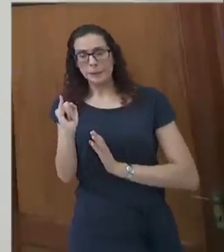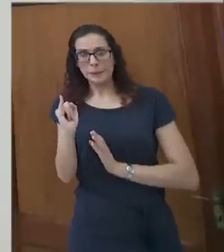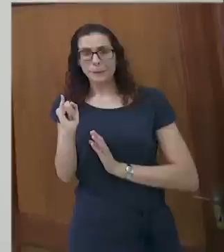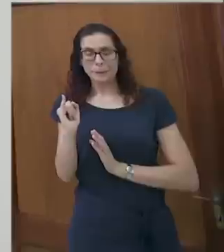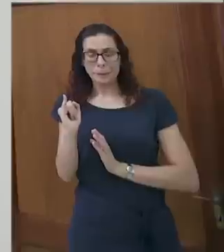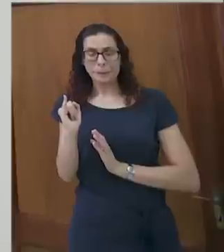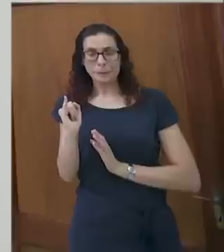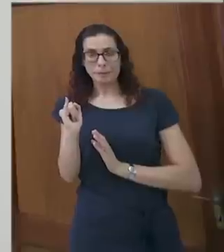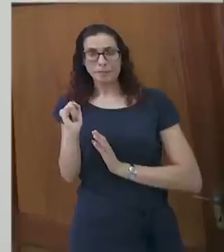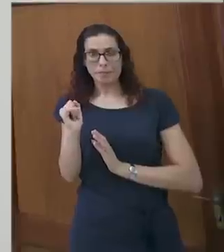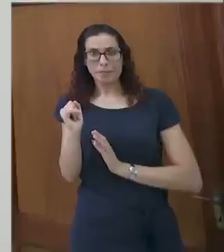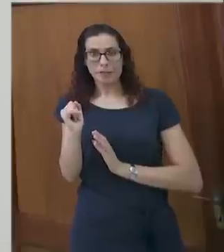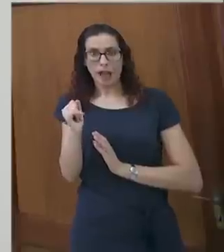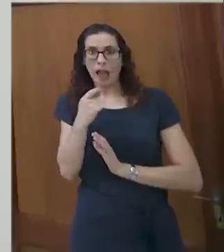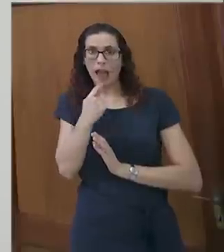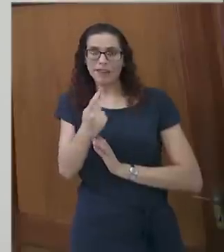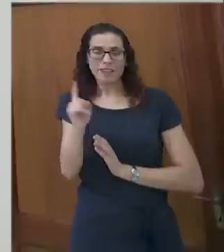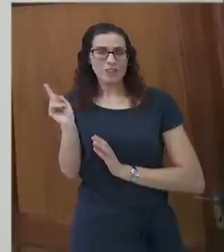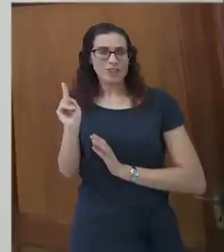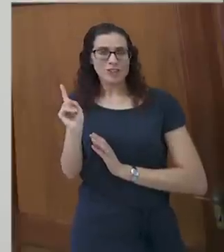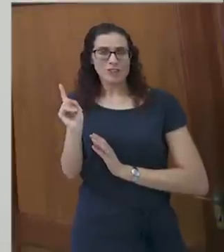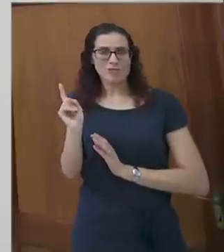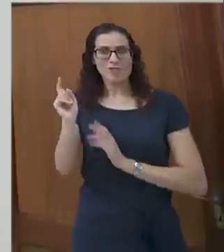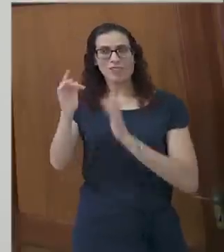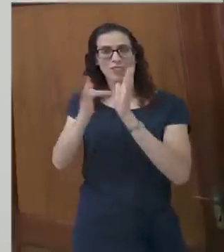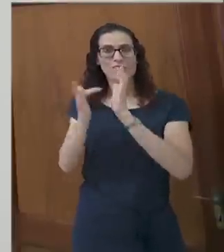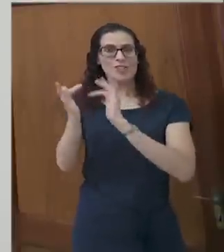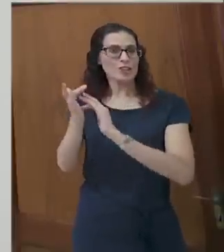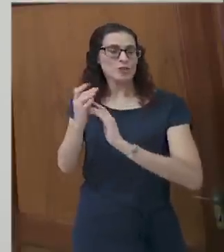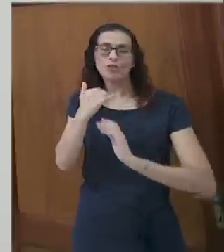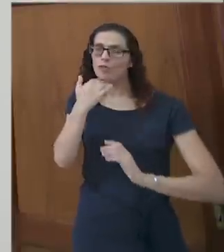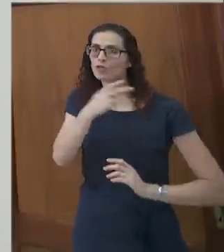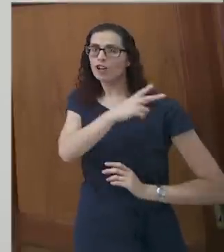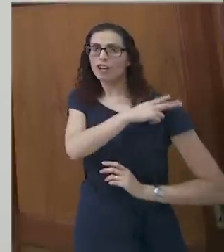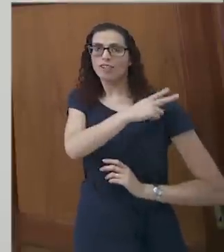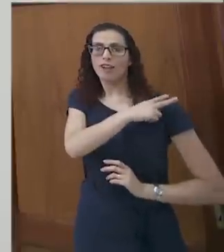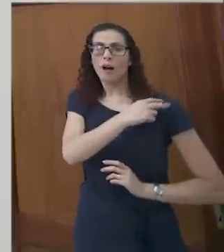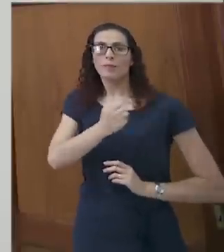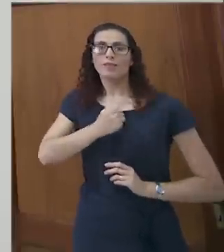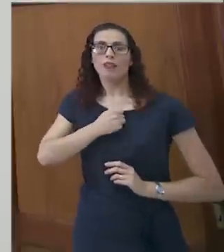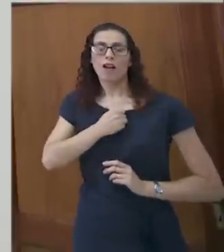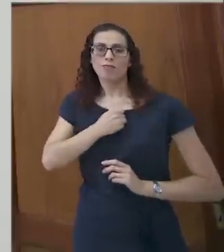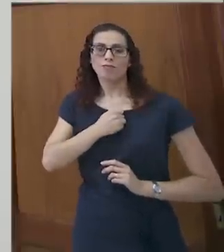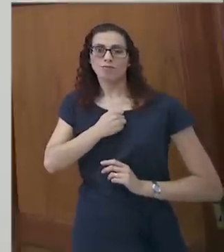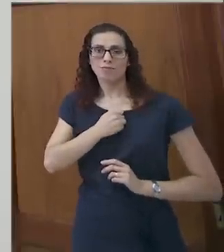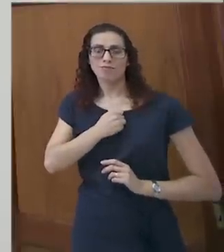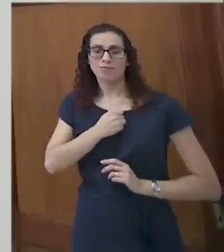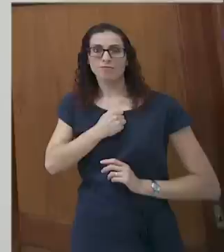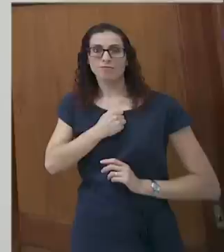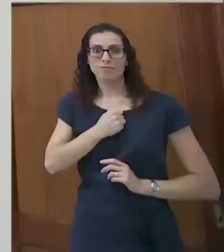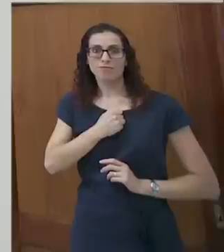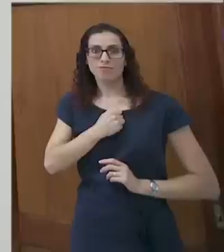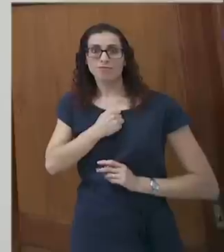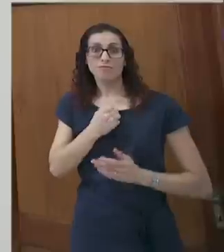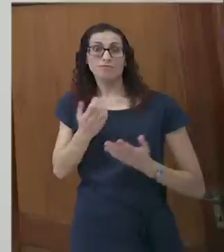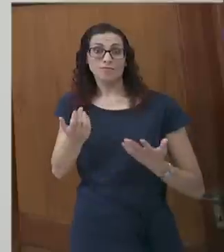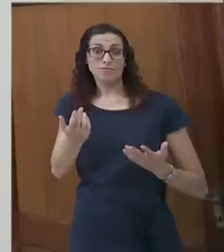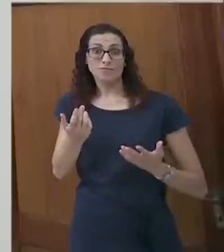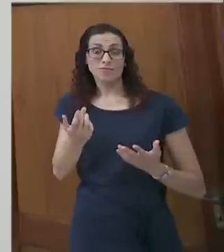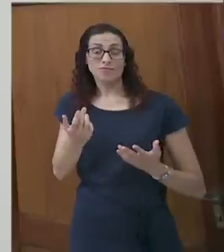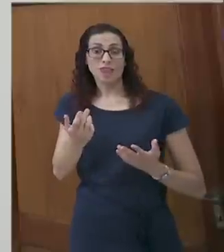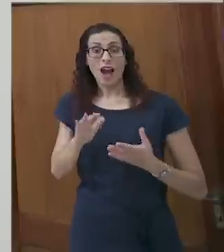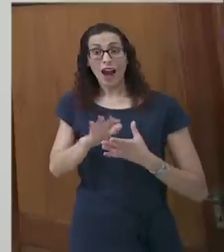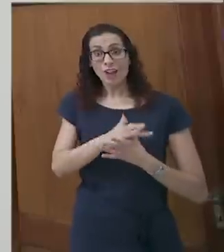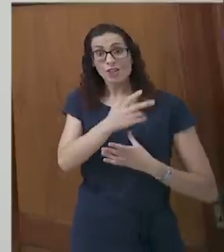qed ngħidu li Ġesu mhux ir-raj tagħna, għax Ġesu huwa r-raj ta' dawk li lesti